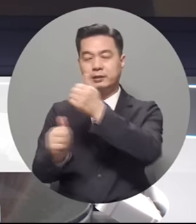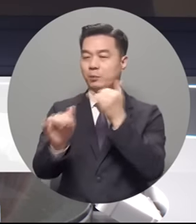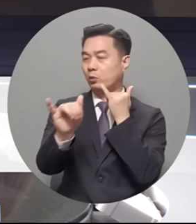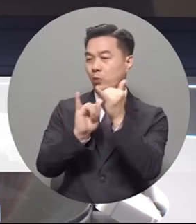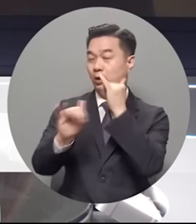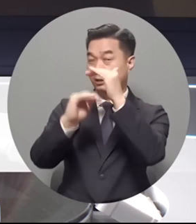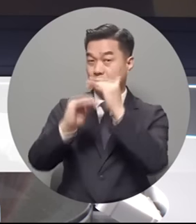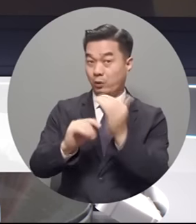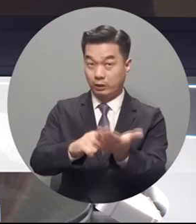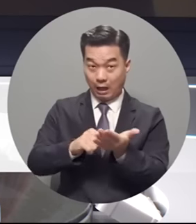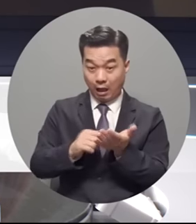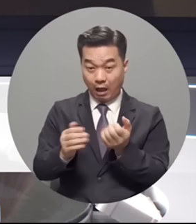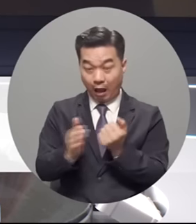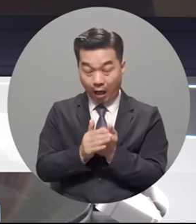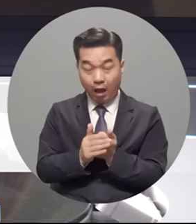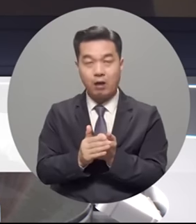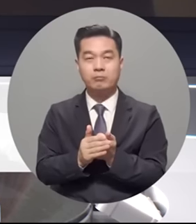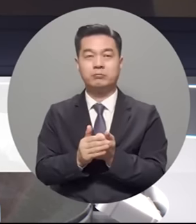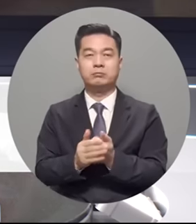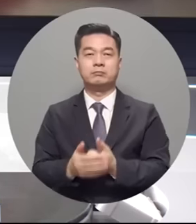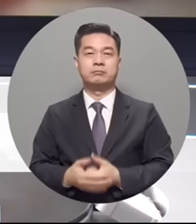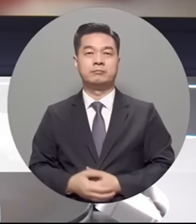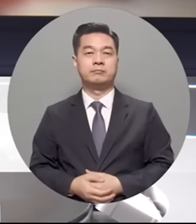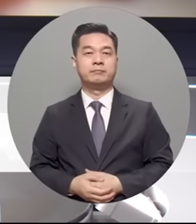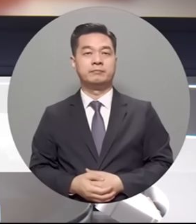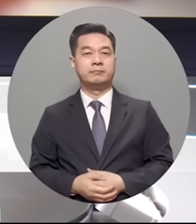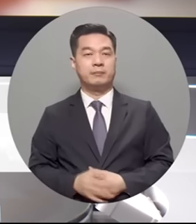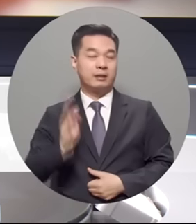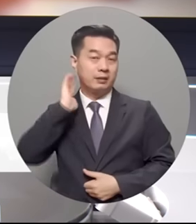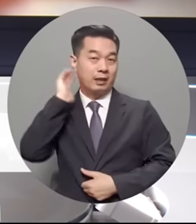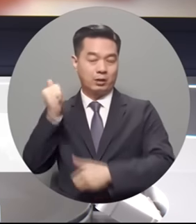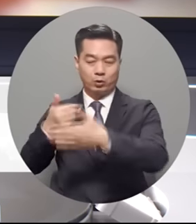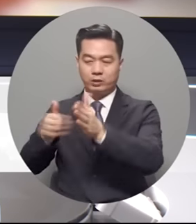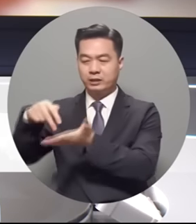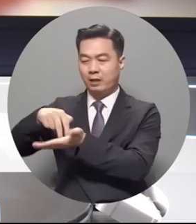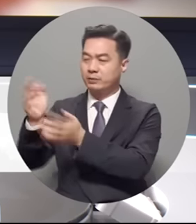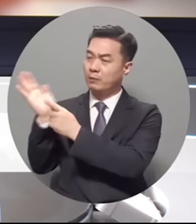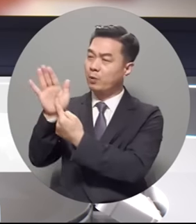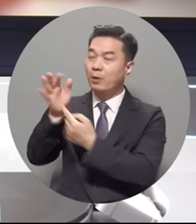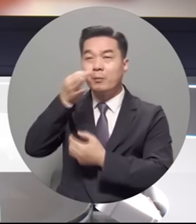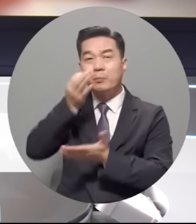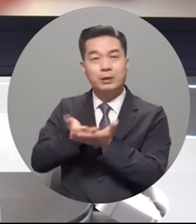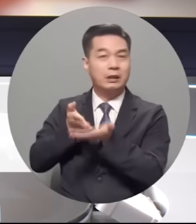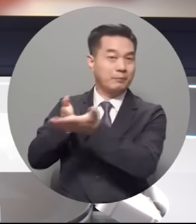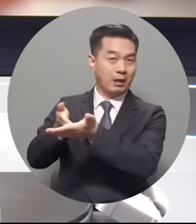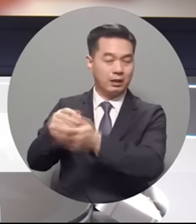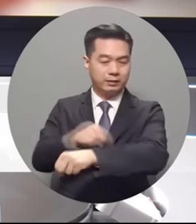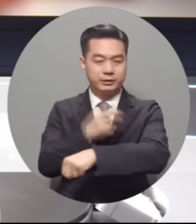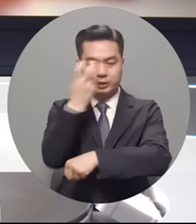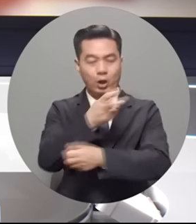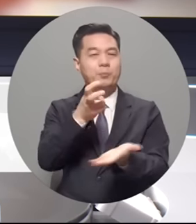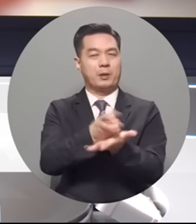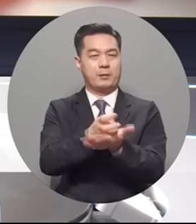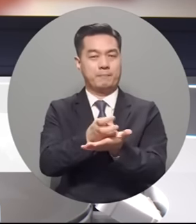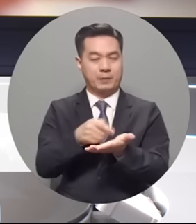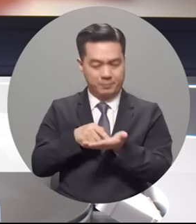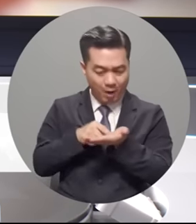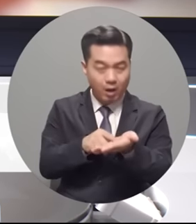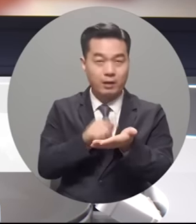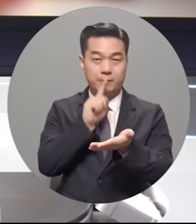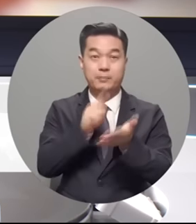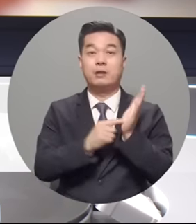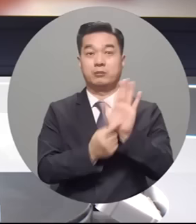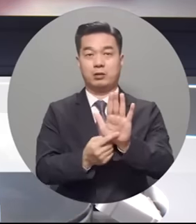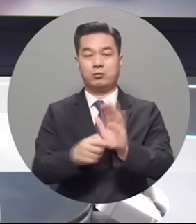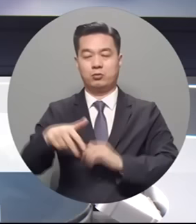드러나면서 후폭풍이 거셉니다. 민주당은 대통령실의 입장 표명을 요구하면서 특검법 처리 의지를 부각시켰고